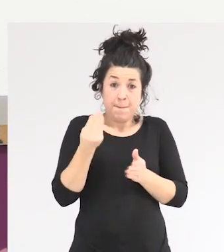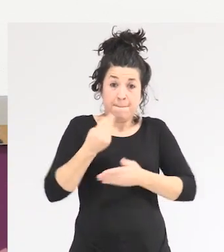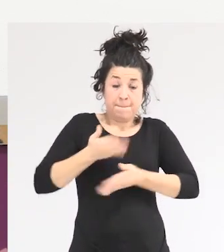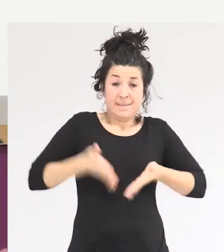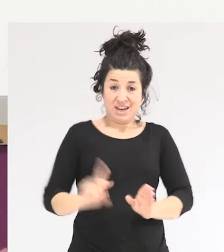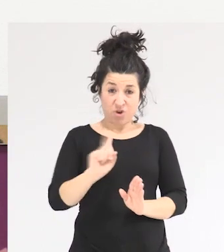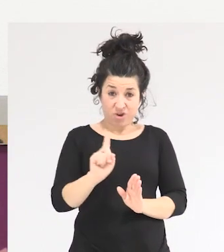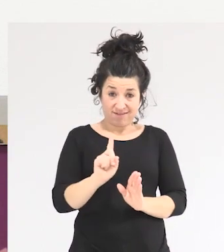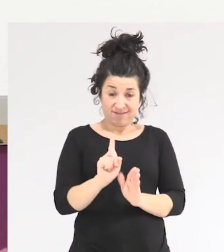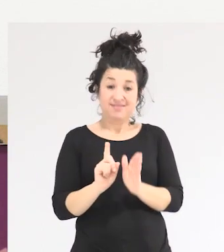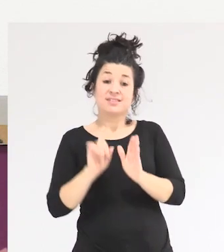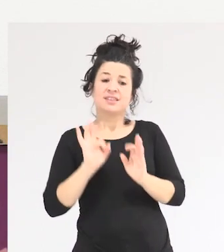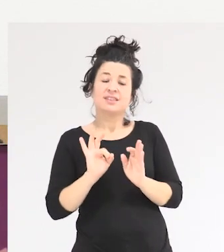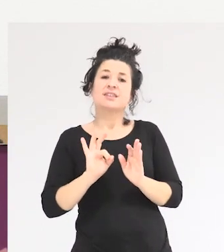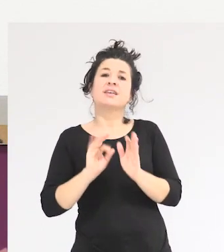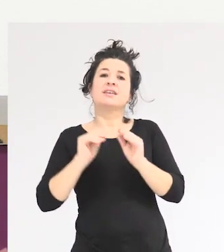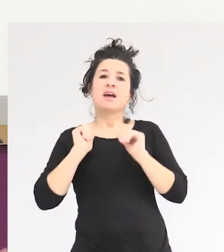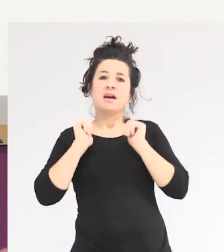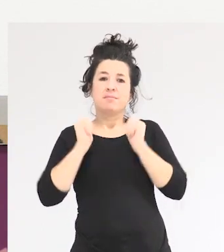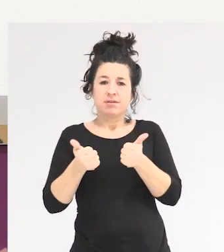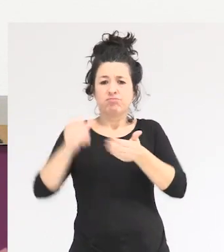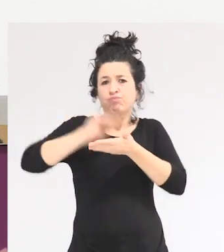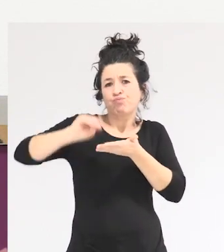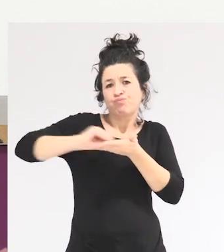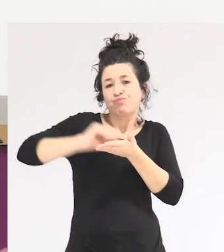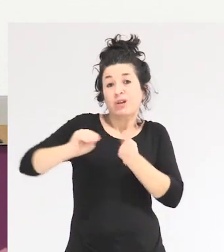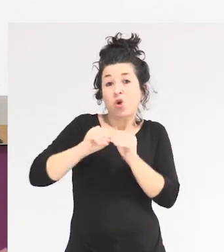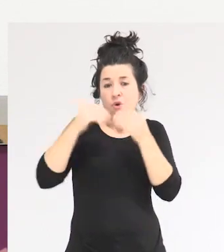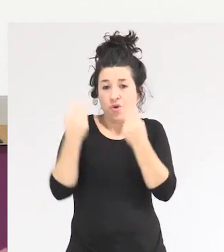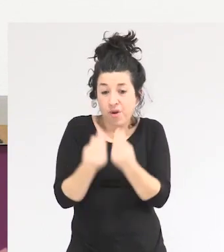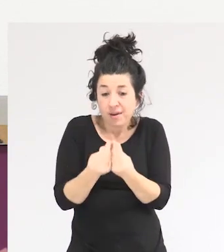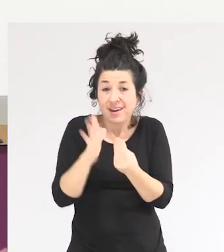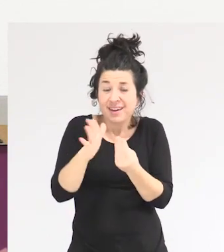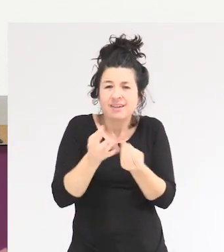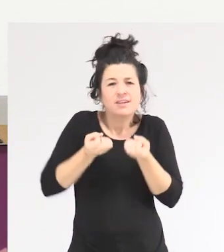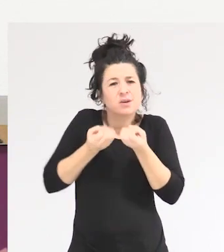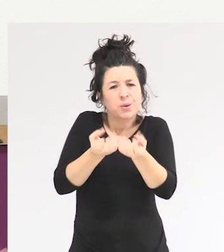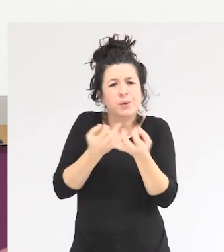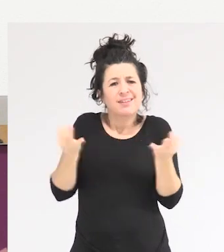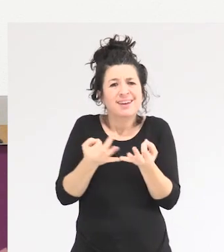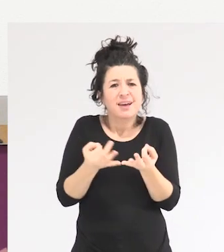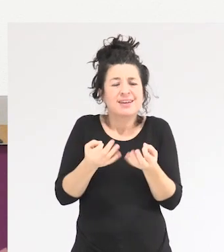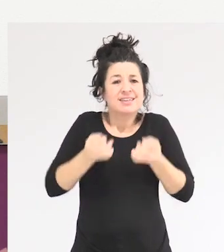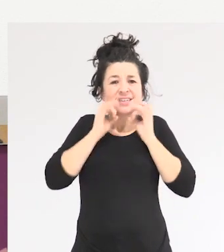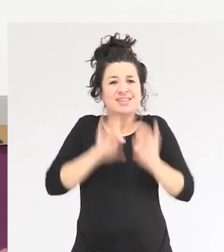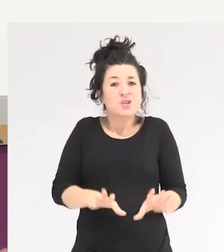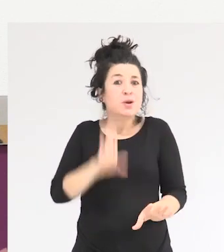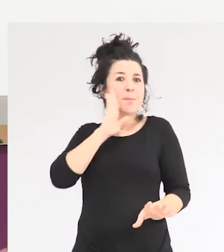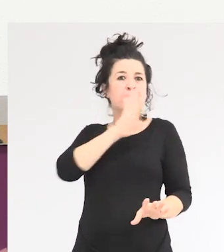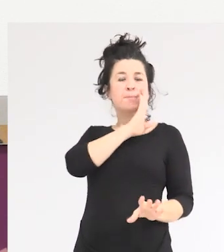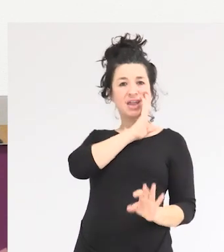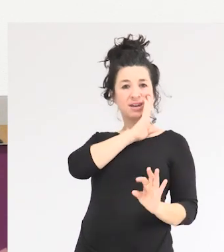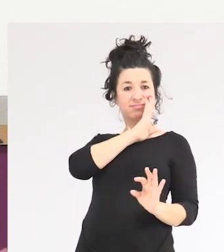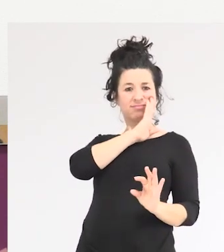eta kontatzen du ama baten historioa. Pentsatzen dut batek baino gehiagok irakurriko zenuetela. Eta nolabait ere,